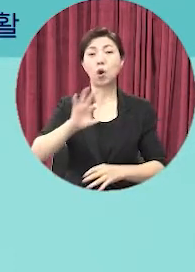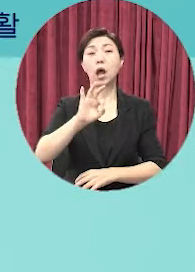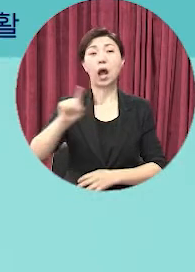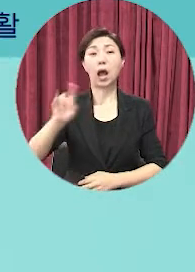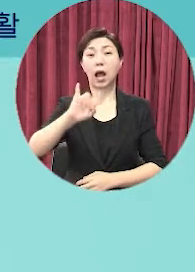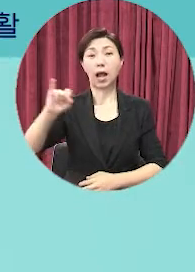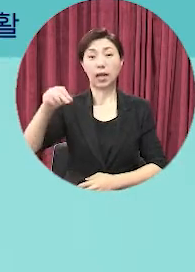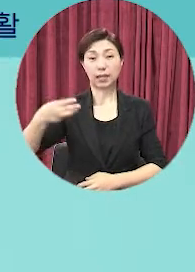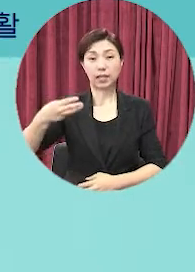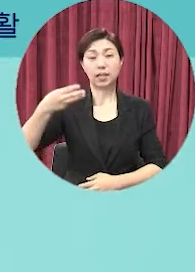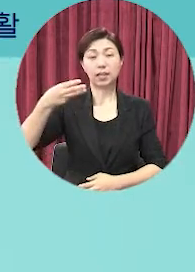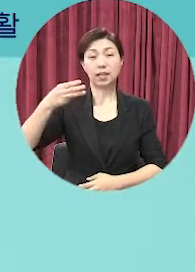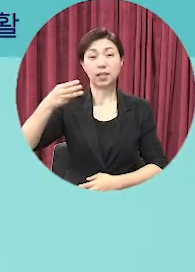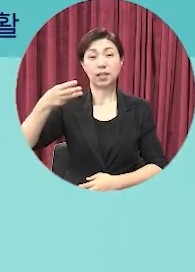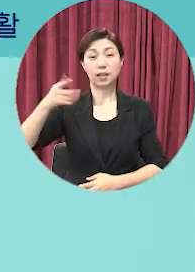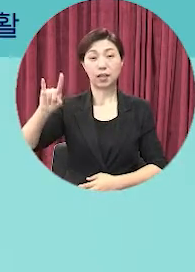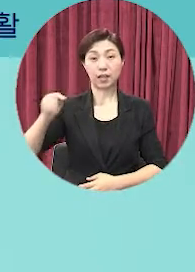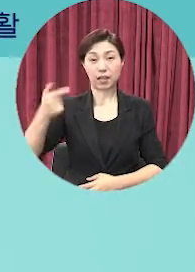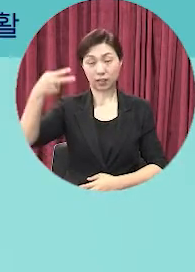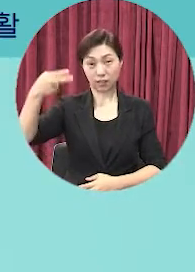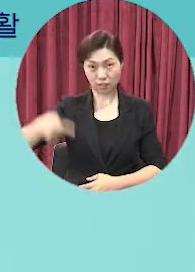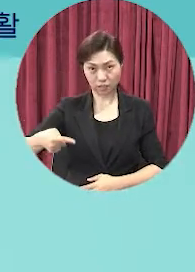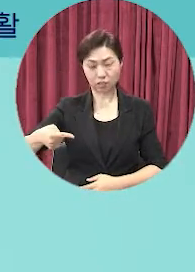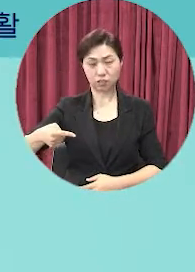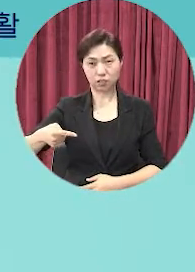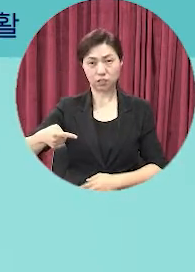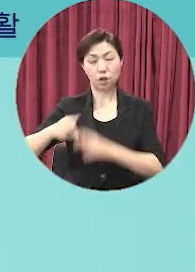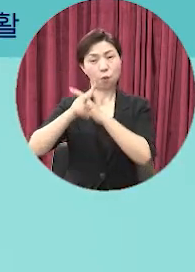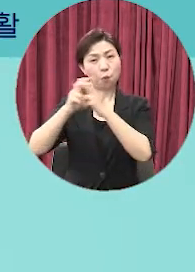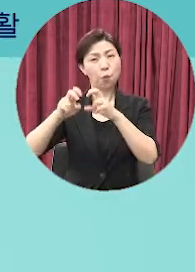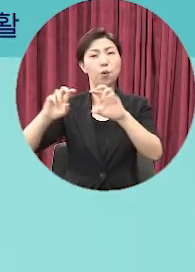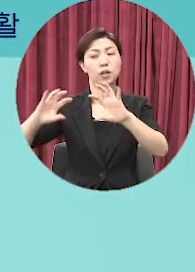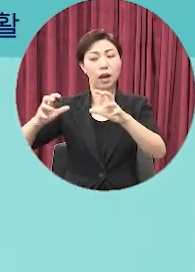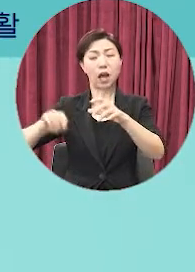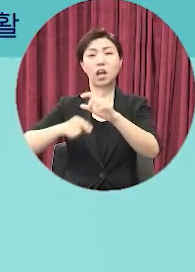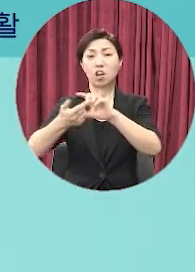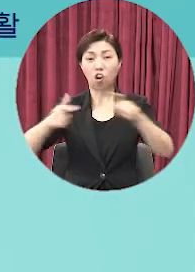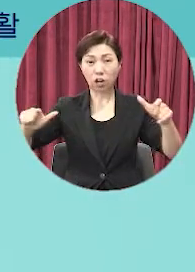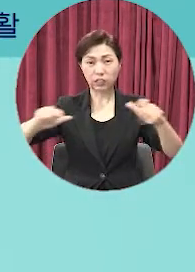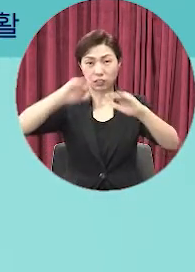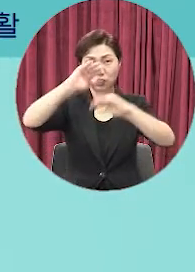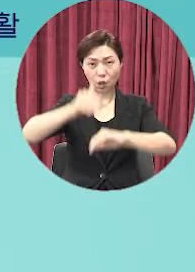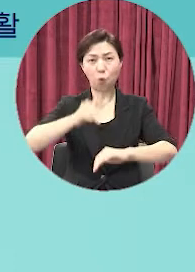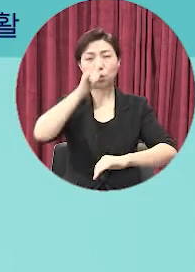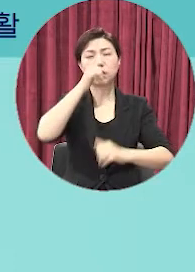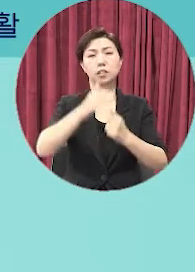지금 인터넷에서도 제공되고 있기 때문에 이런 내용들을 좀 찾을 수가 있었습니다.